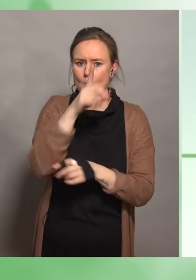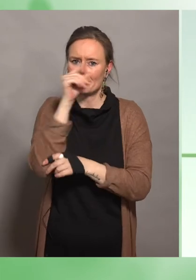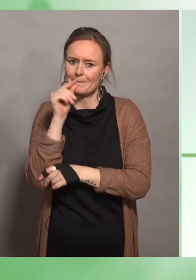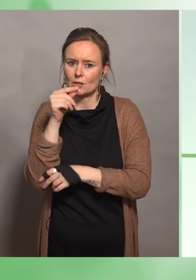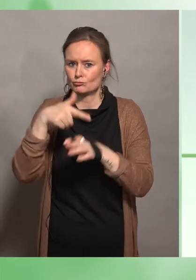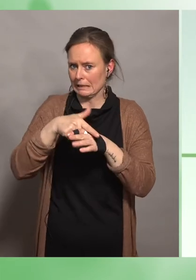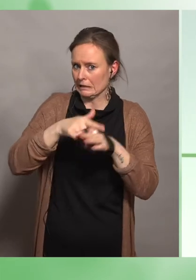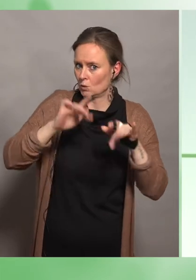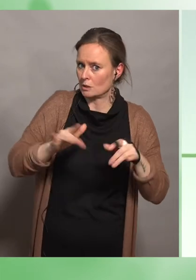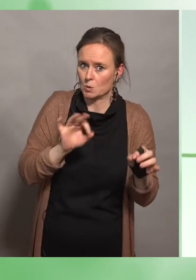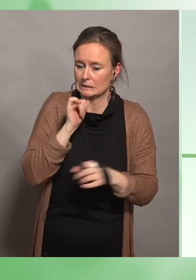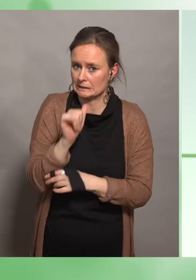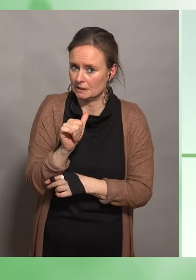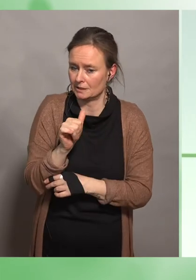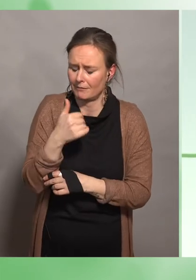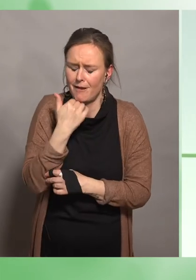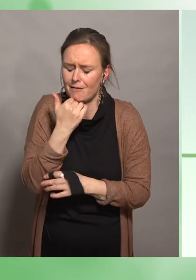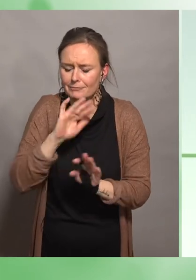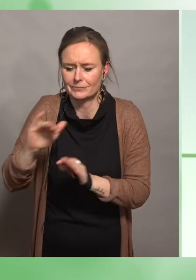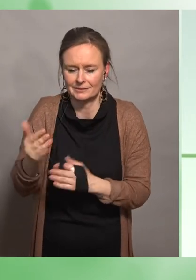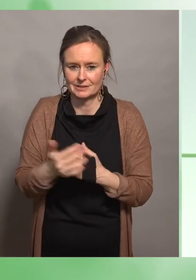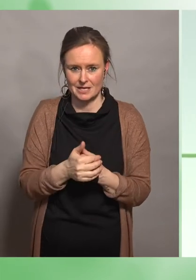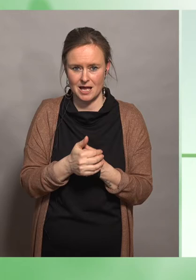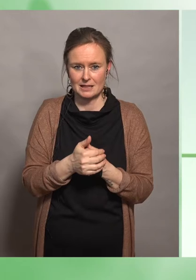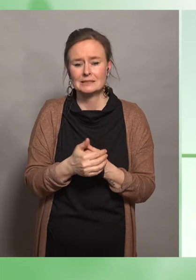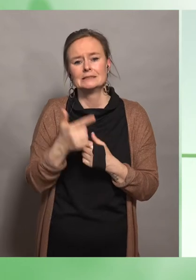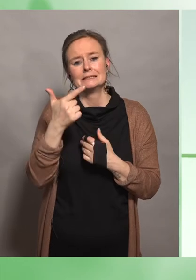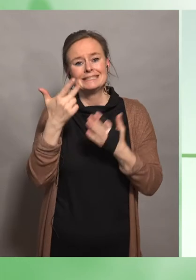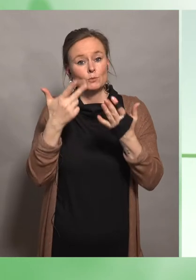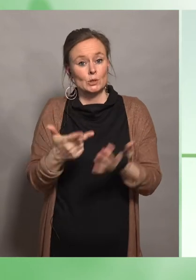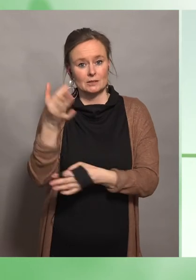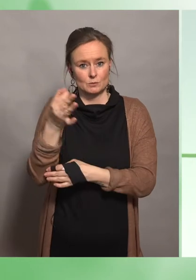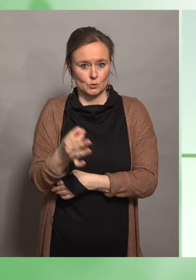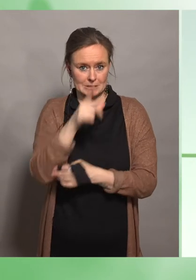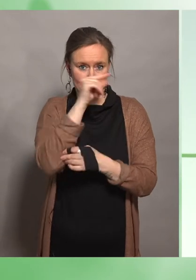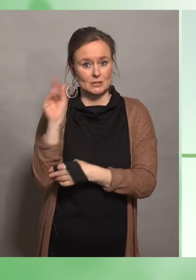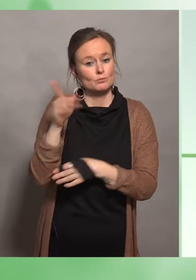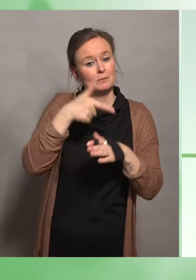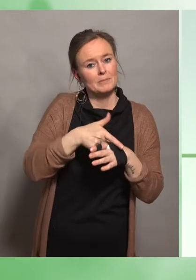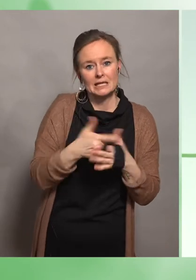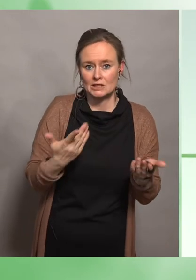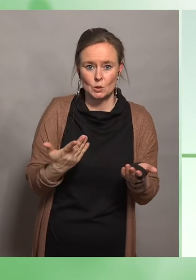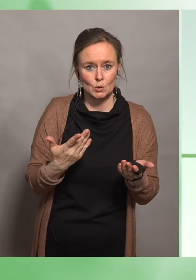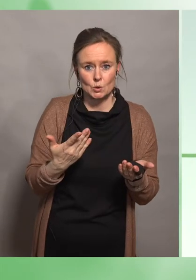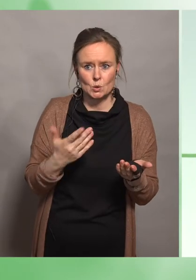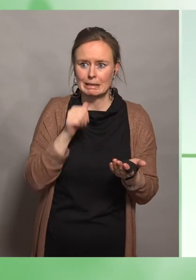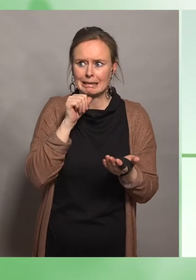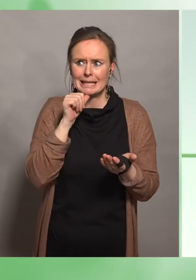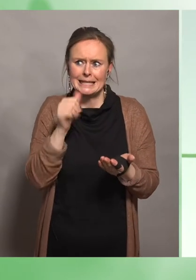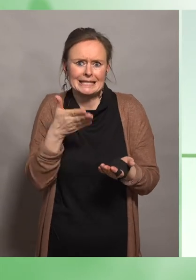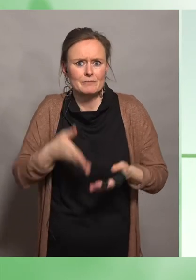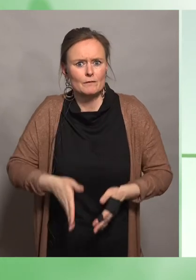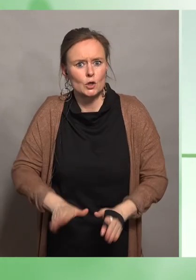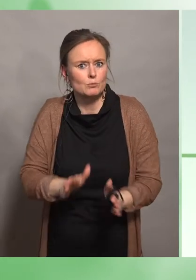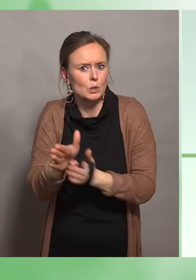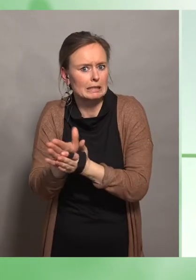so what? 87% der Menschen, die eine Behinderung haben, haben diese Behinderung gar nicht einmal von Geburt wegen